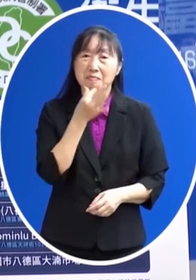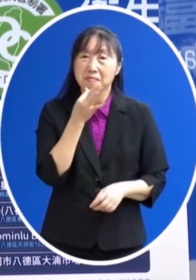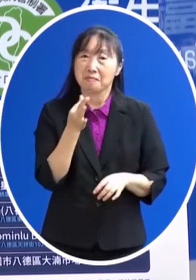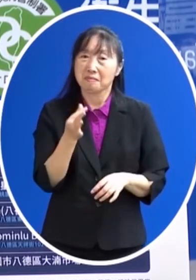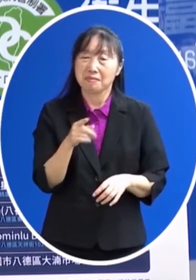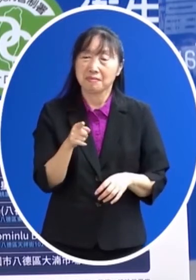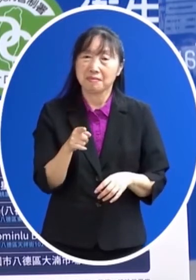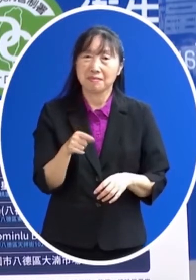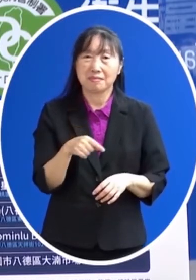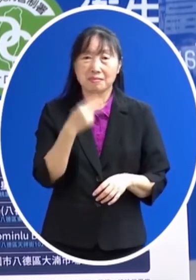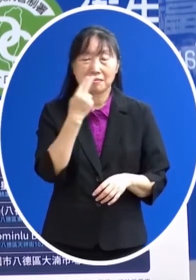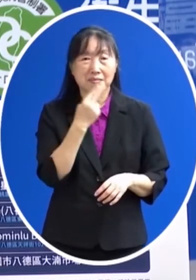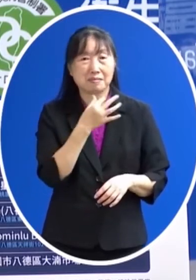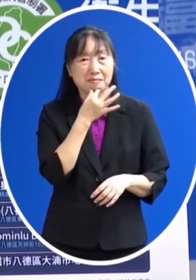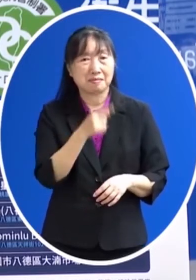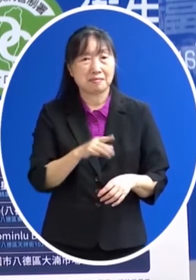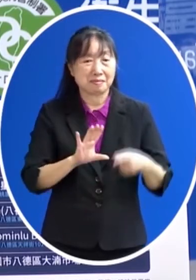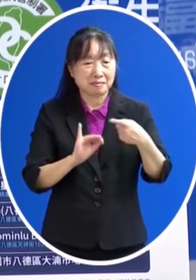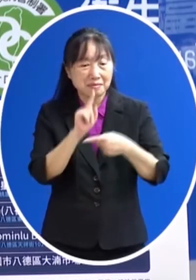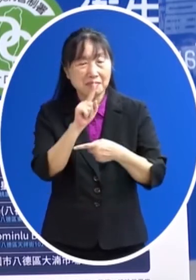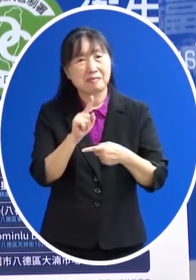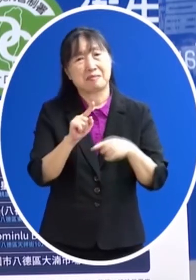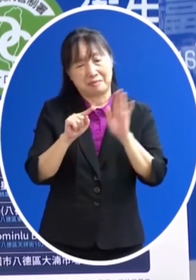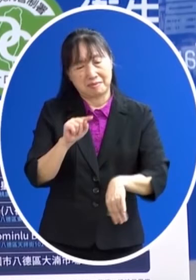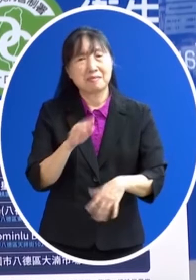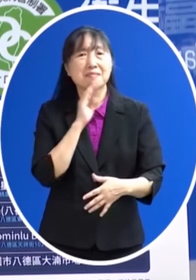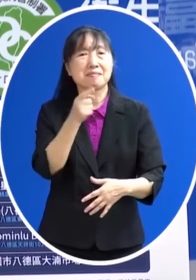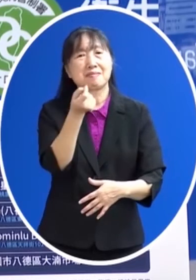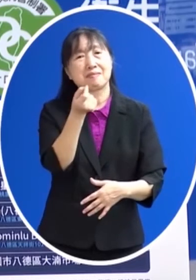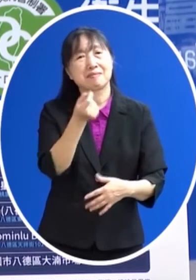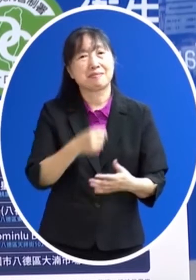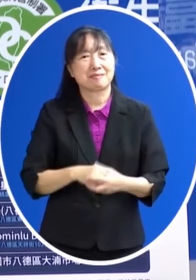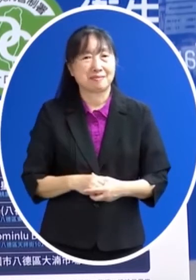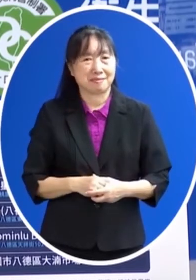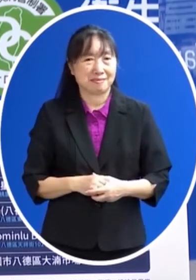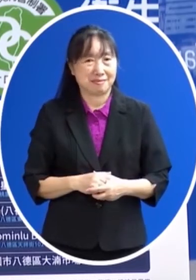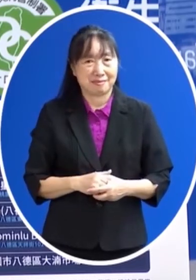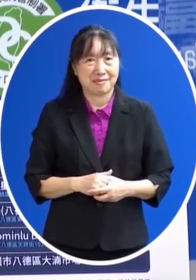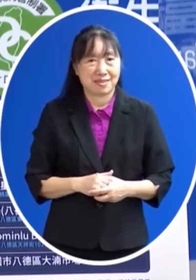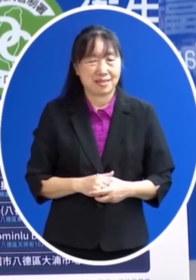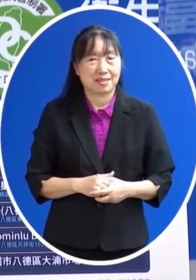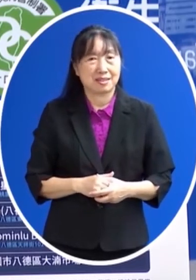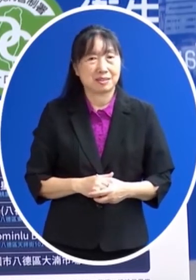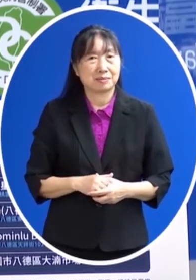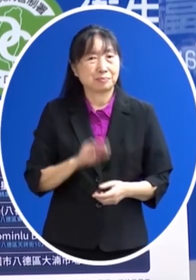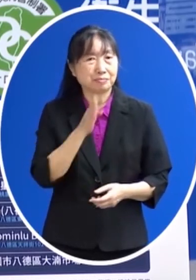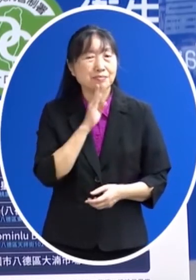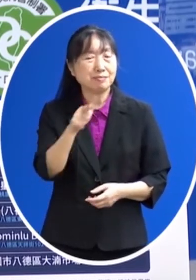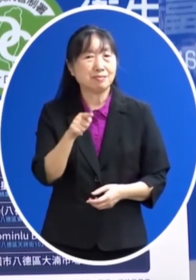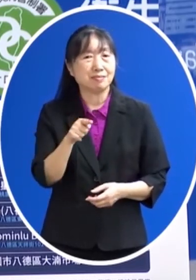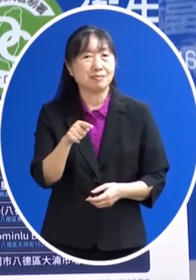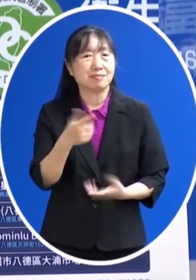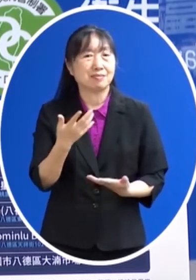哈。就是哈，1/1000都不到了哈，大概就是这样子了哈，啊，但是它的效益就是